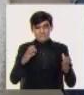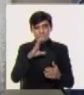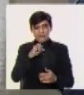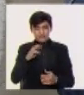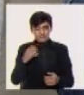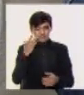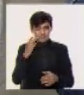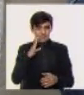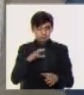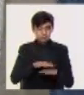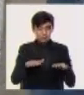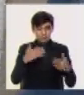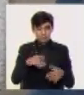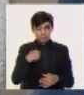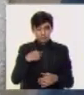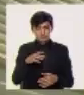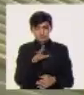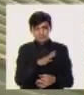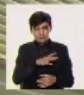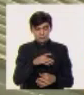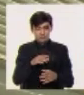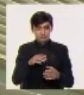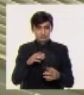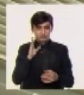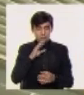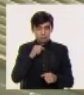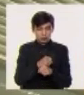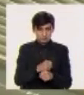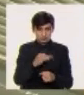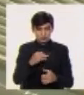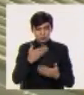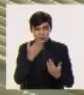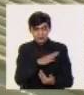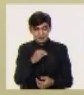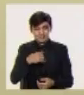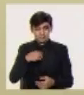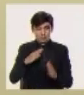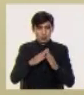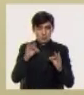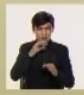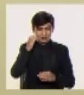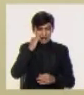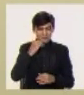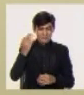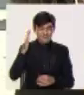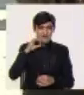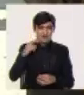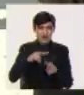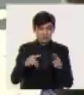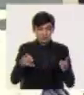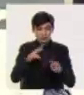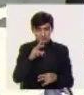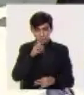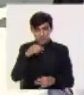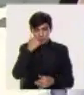қалады. Туалетіміз сасыйды сөз. Тұрғын үйіміз жаңа болса да тұрмысымыз ескі дәуірде қалғандай деп қамыққан тұрғындар 2 жылдан